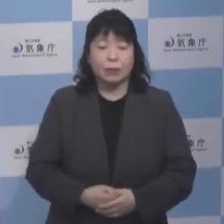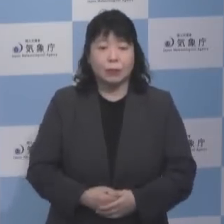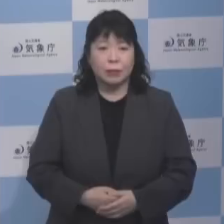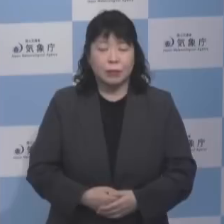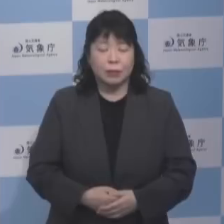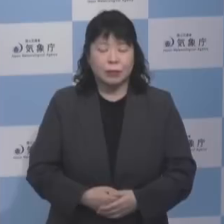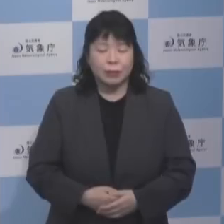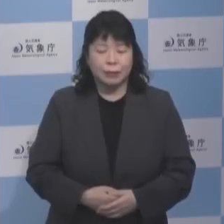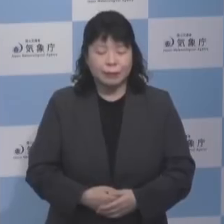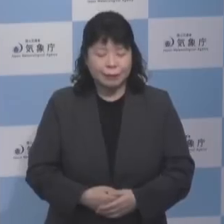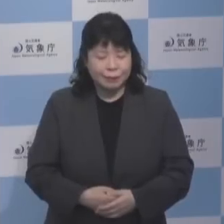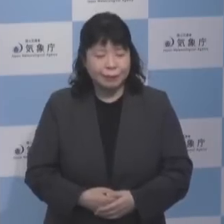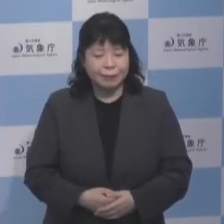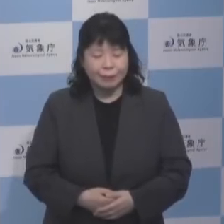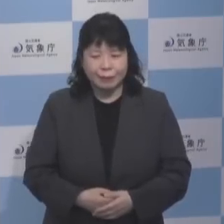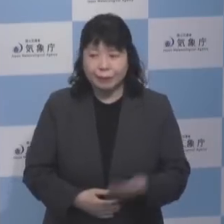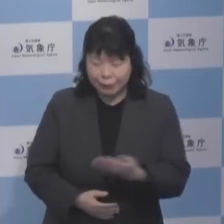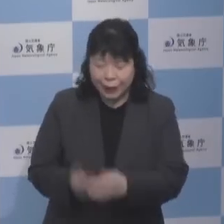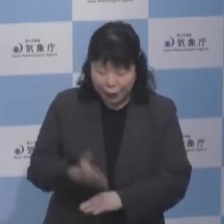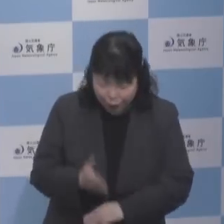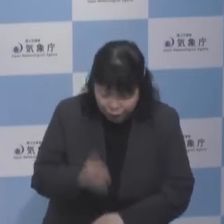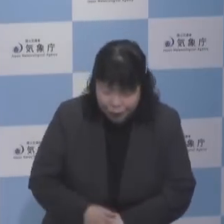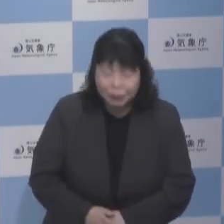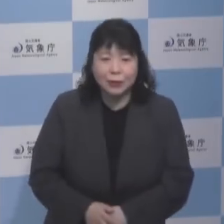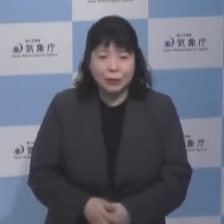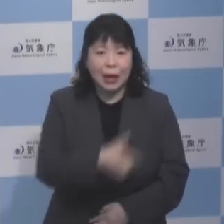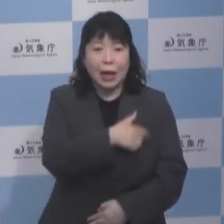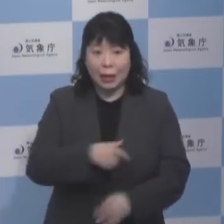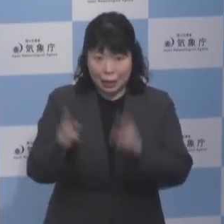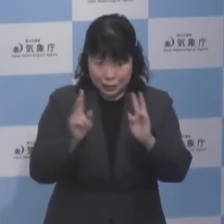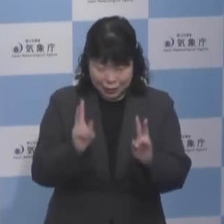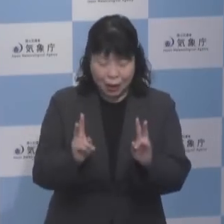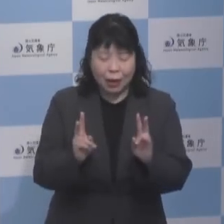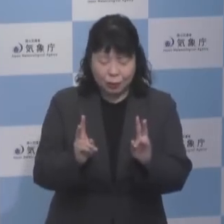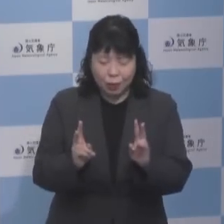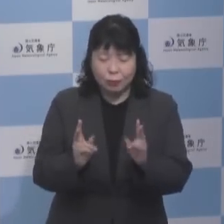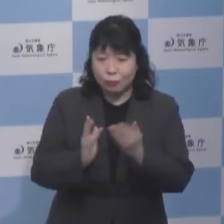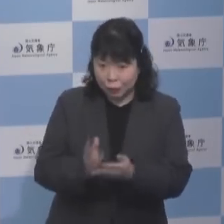ありがとうございます。幹事社からは以上となります。